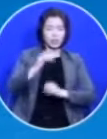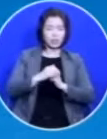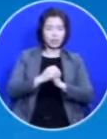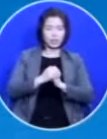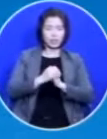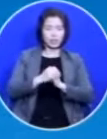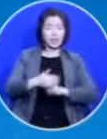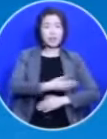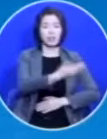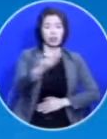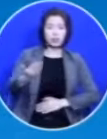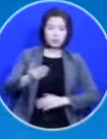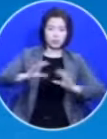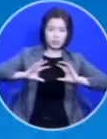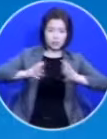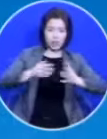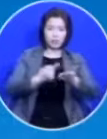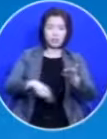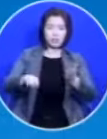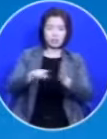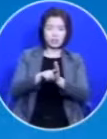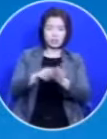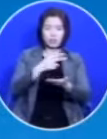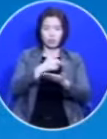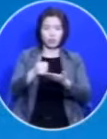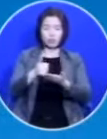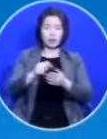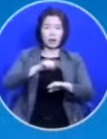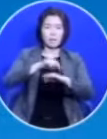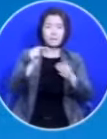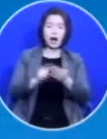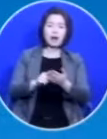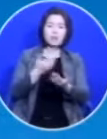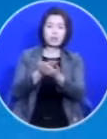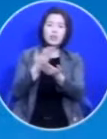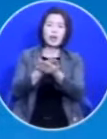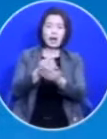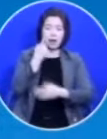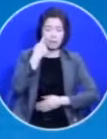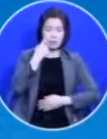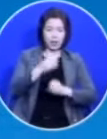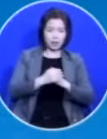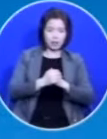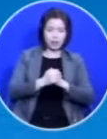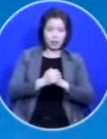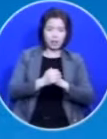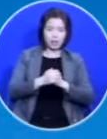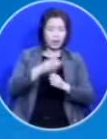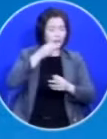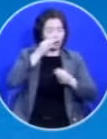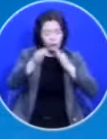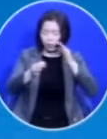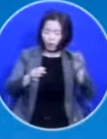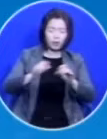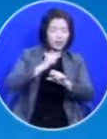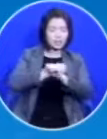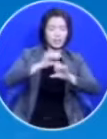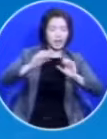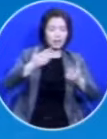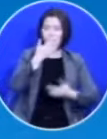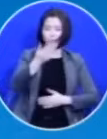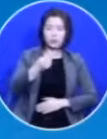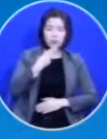여러분 나라를 위해서 주의 마음을 구해 보세요 통곡 안 할 수가 없습니다